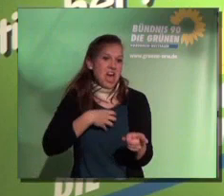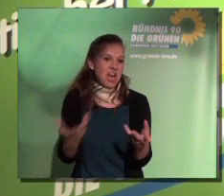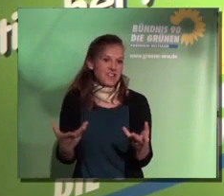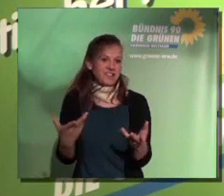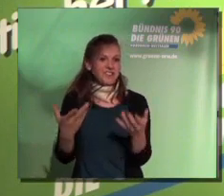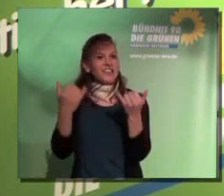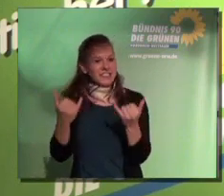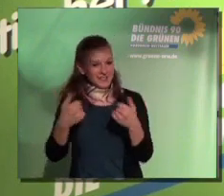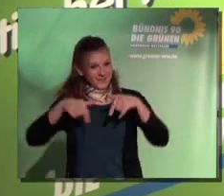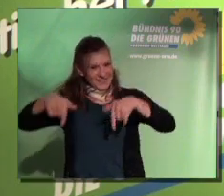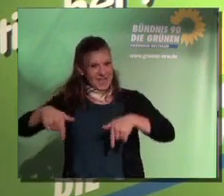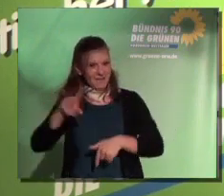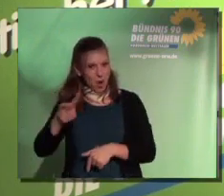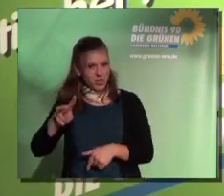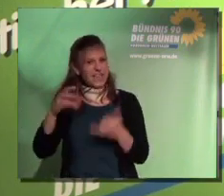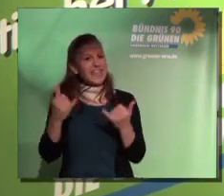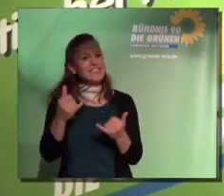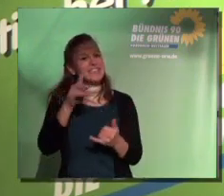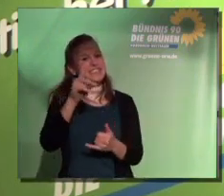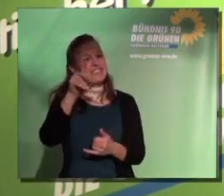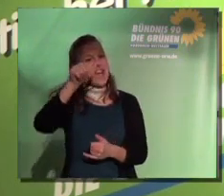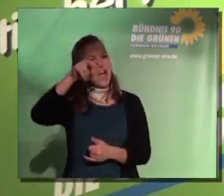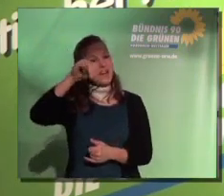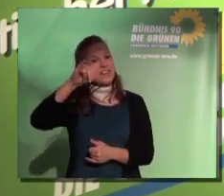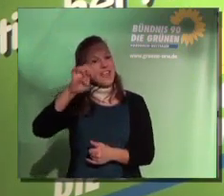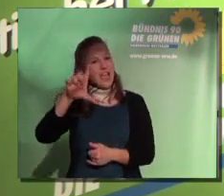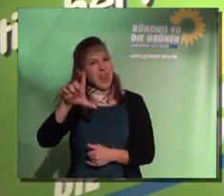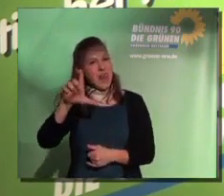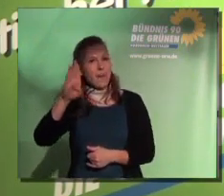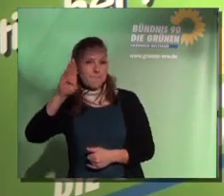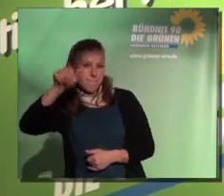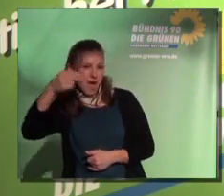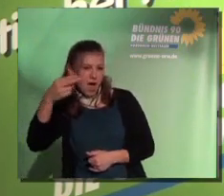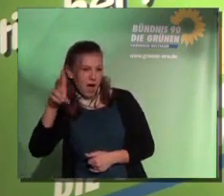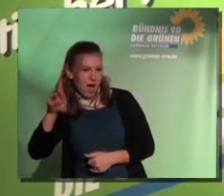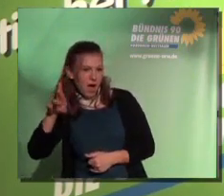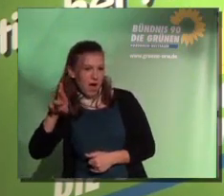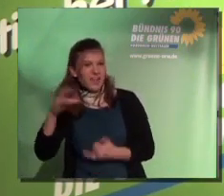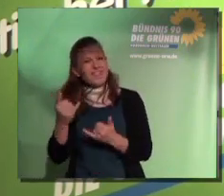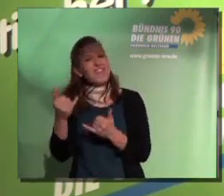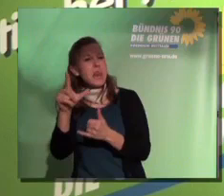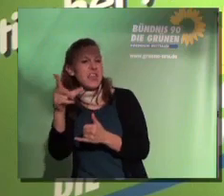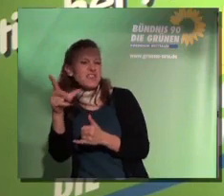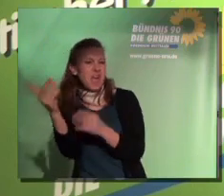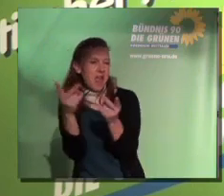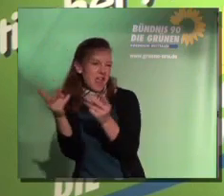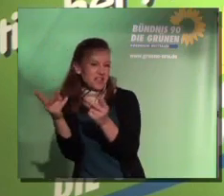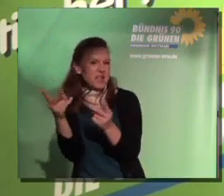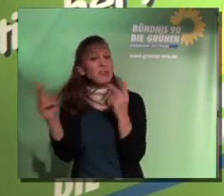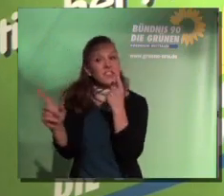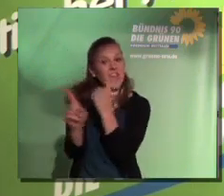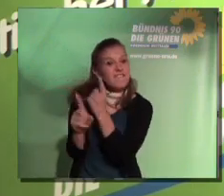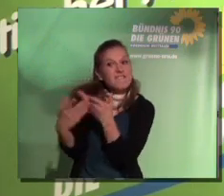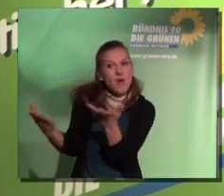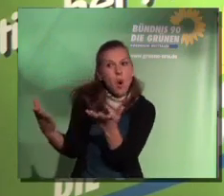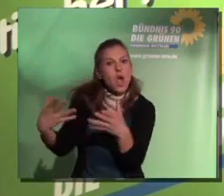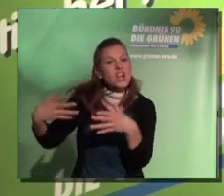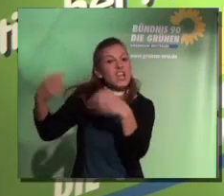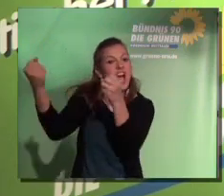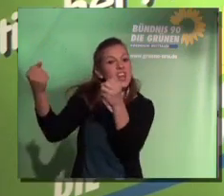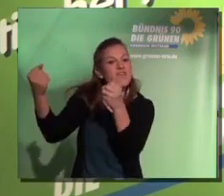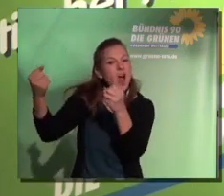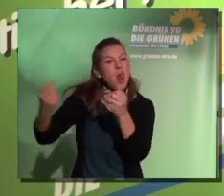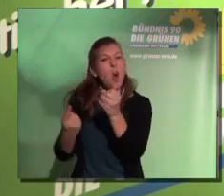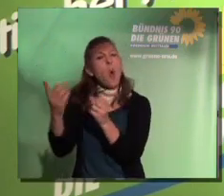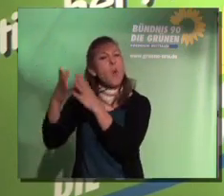Daniel Bahr, sozusagen der Lindner-Verschnitt, ja. Und wo treffen die sich? In der Karnevalshochburg?